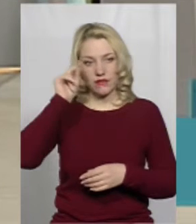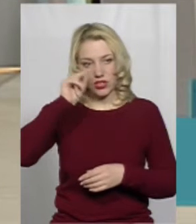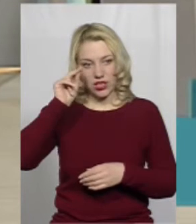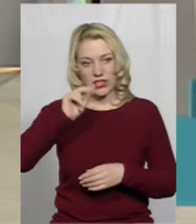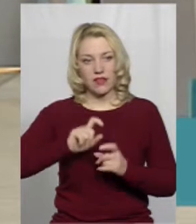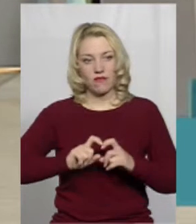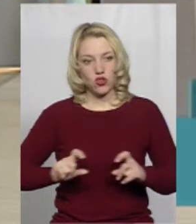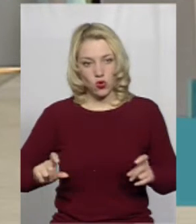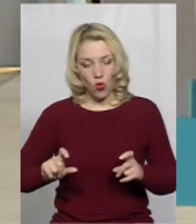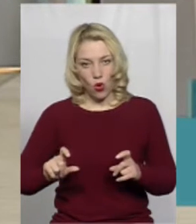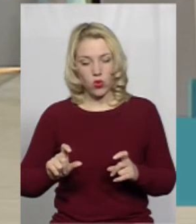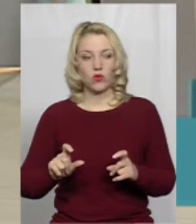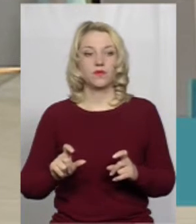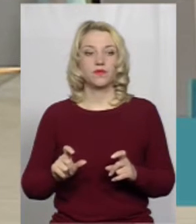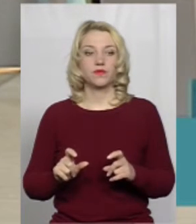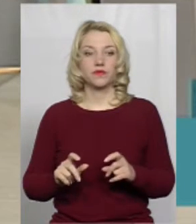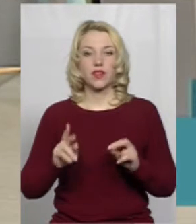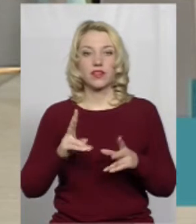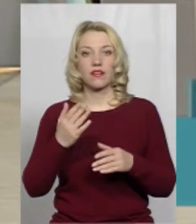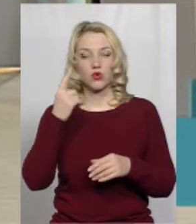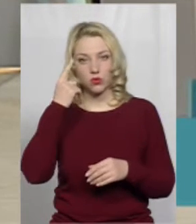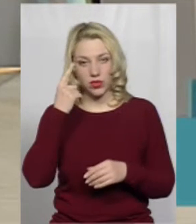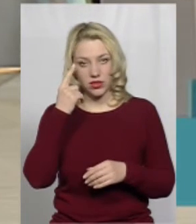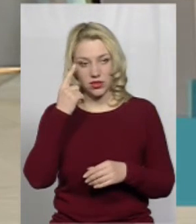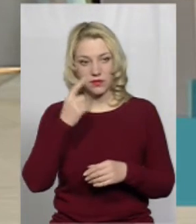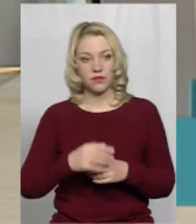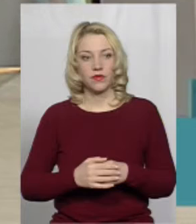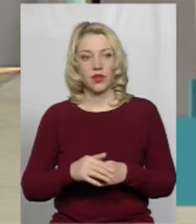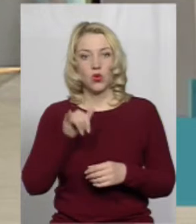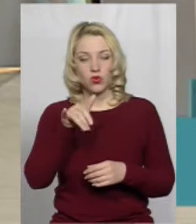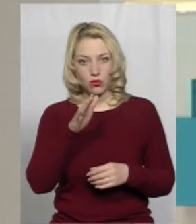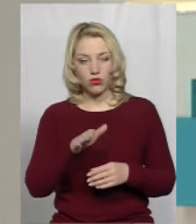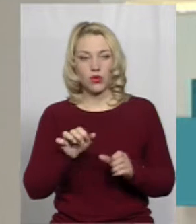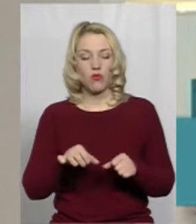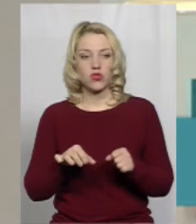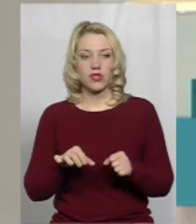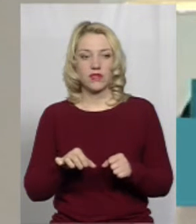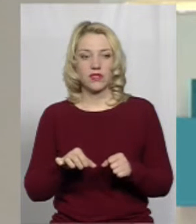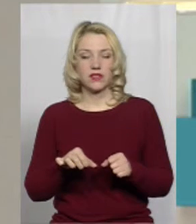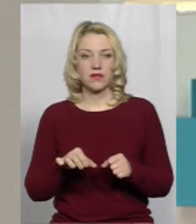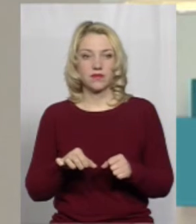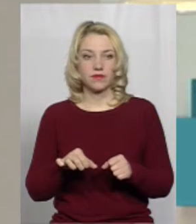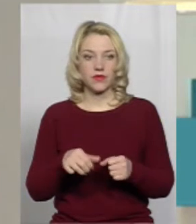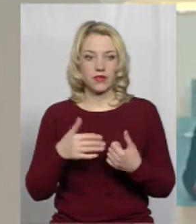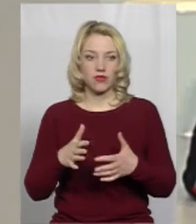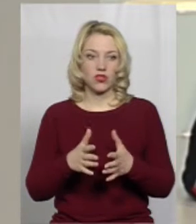навчатися у школу, як ви думаєте, в них буде можливість